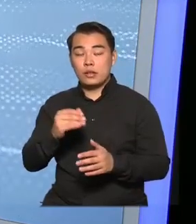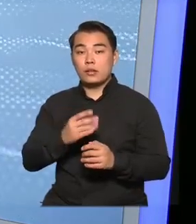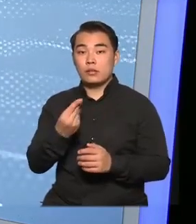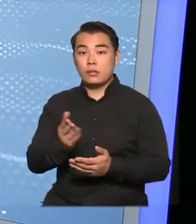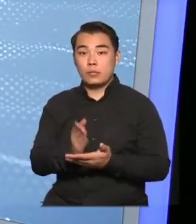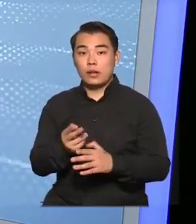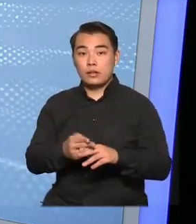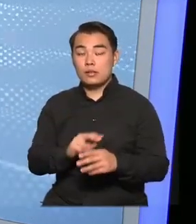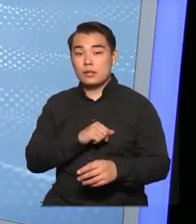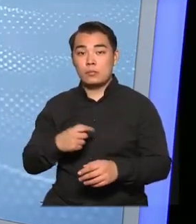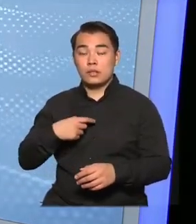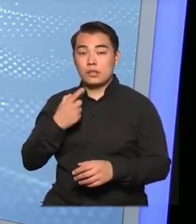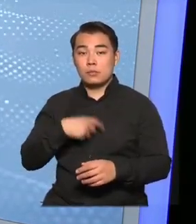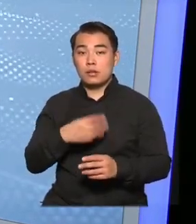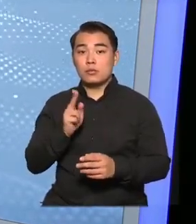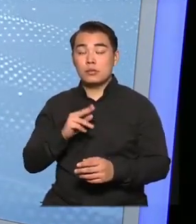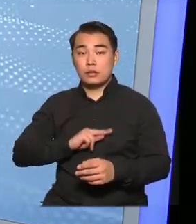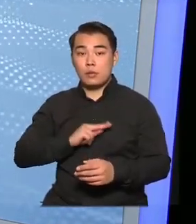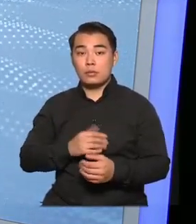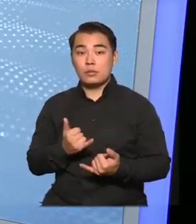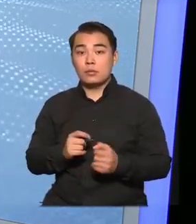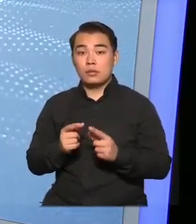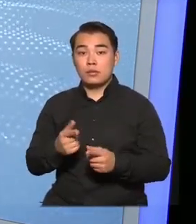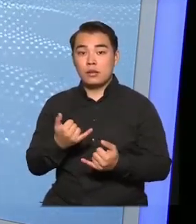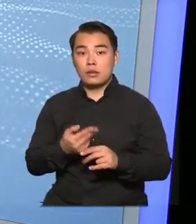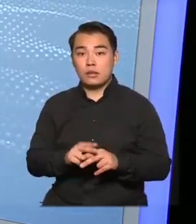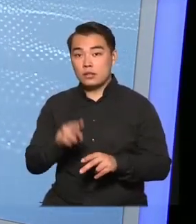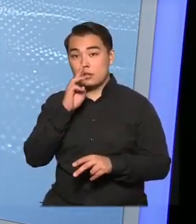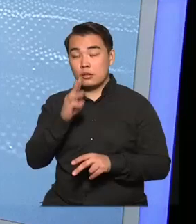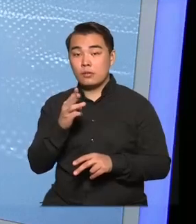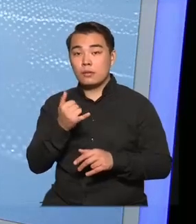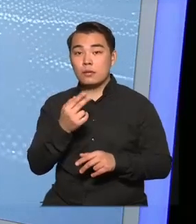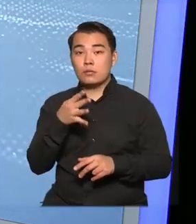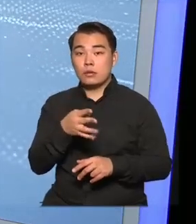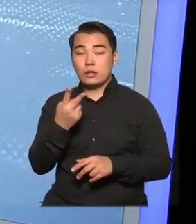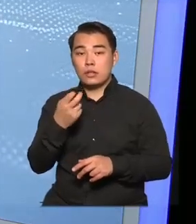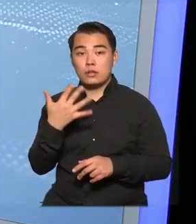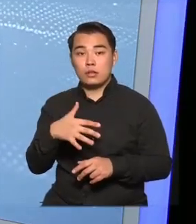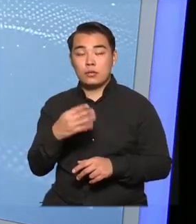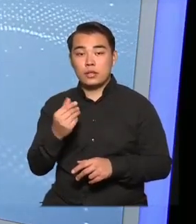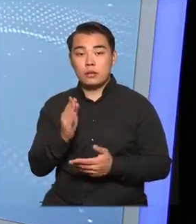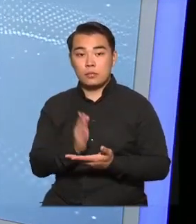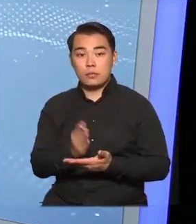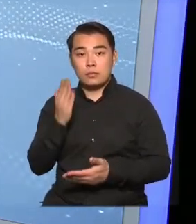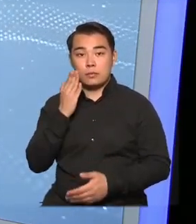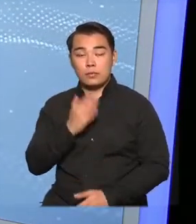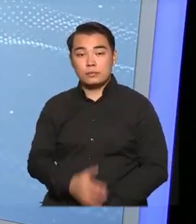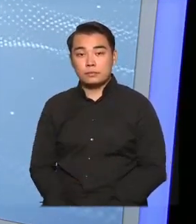төлейді. Өзін-өзі жұмыспен қамтығандар мен дербес төлеушілер үшін айлық ақы 4250 теңге.